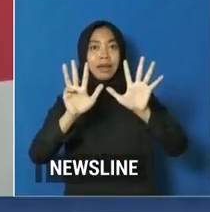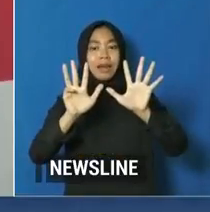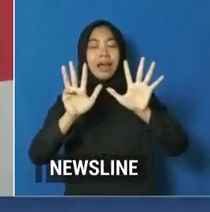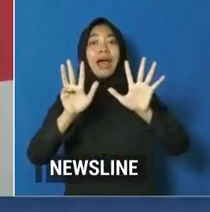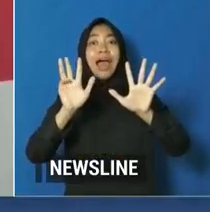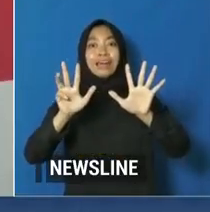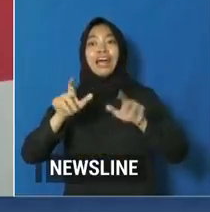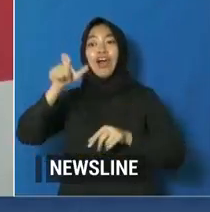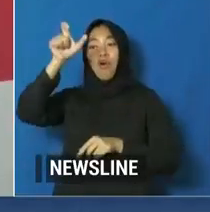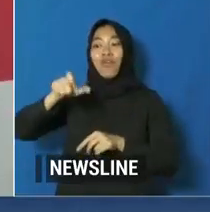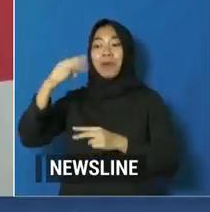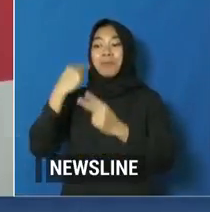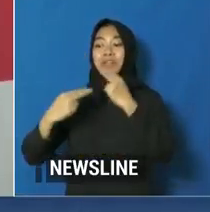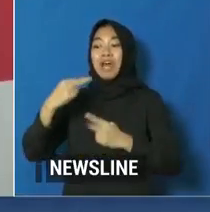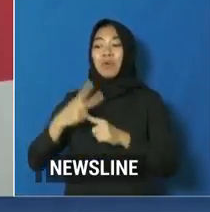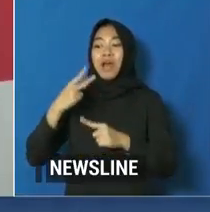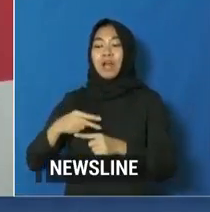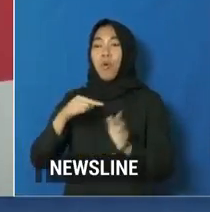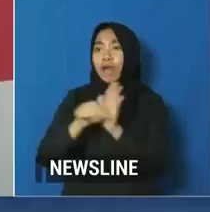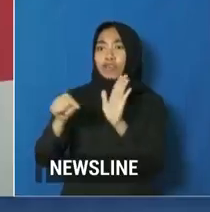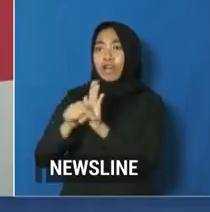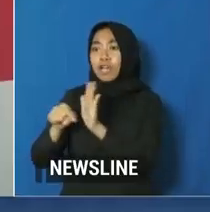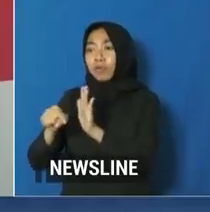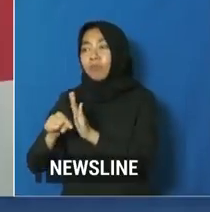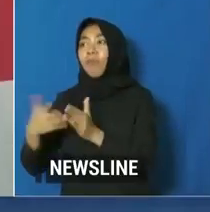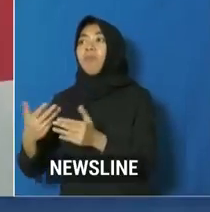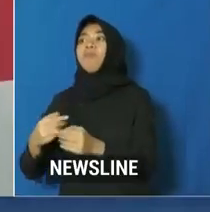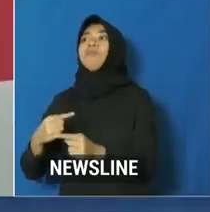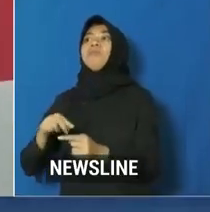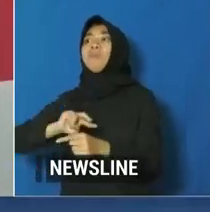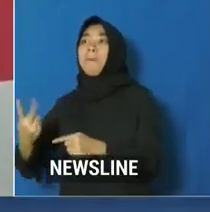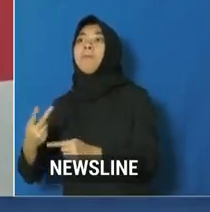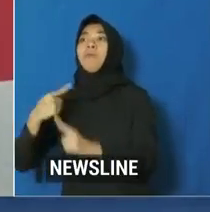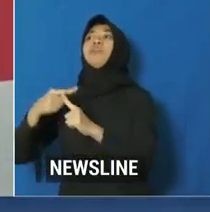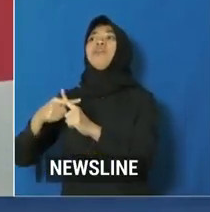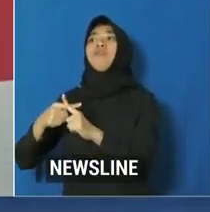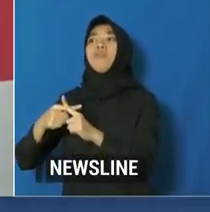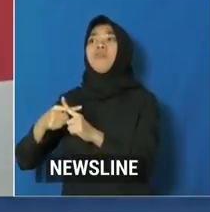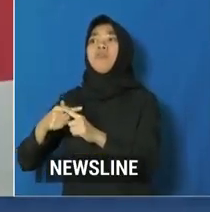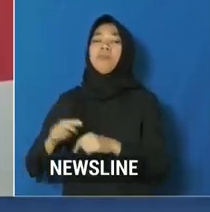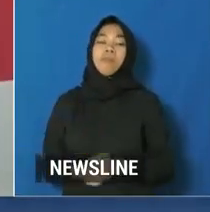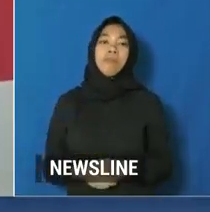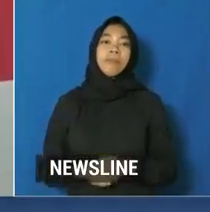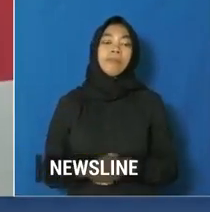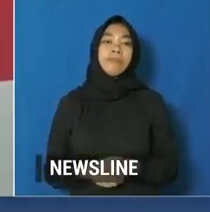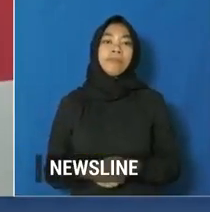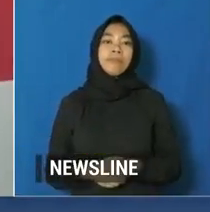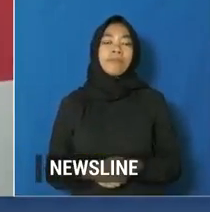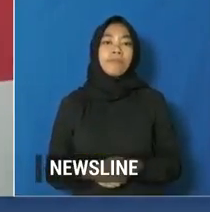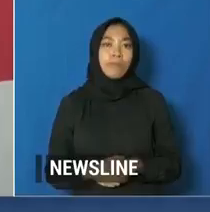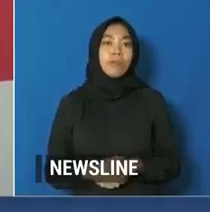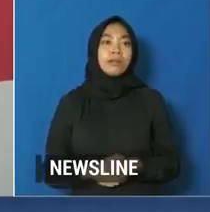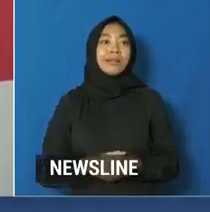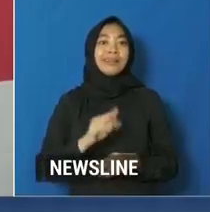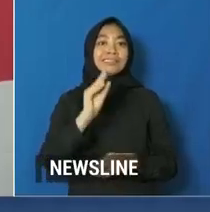kali diperiksa negatif, ada penderita yang di follow up dan sudah 2 kali negatif dan dinyatakan sembuh. Untuk DKI